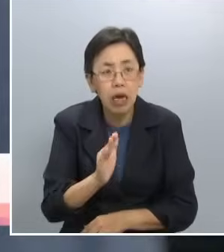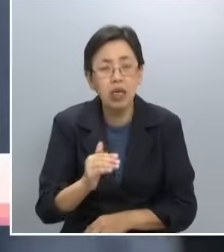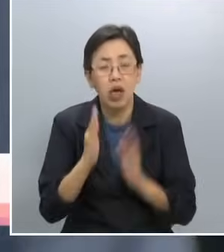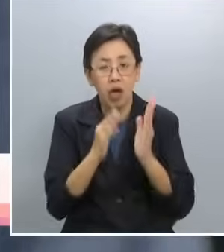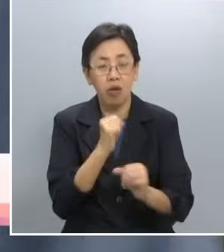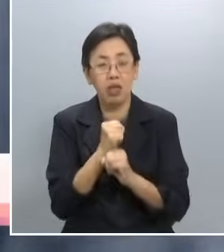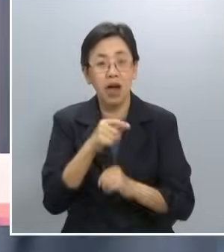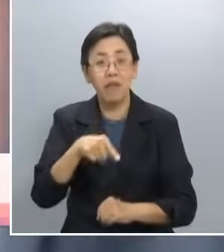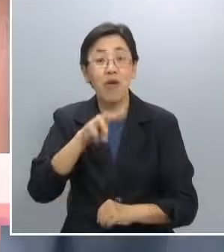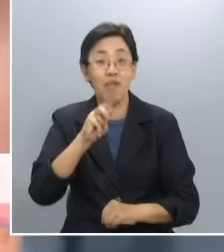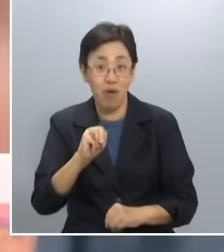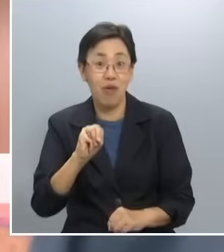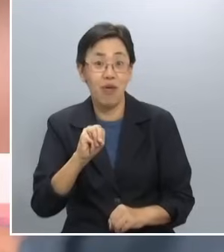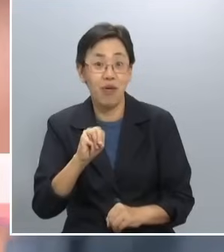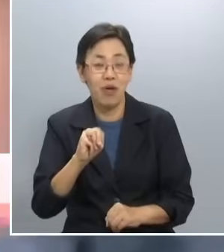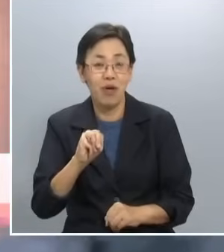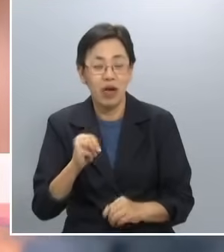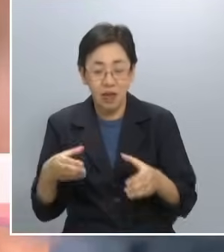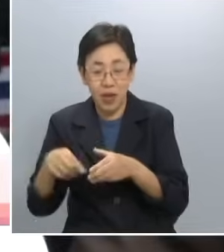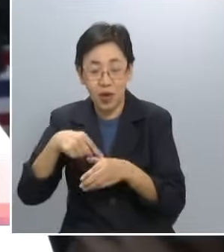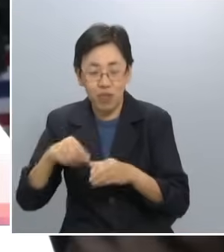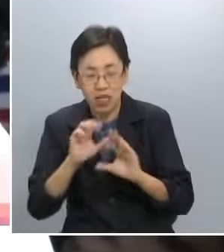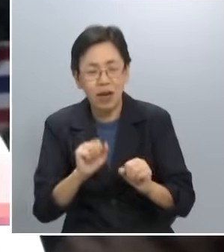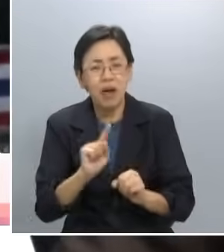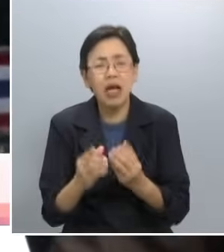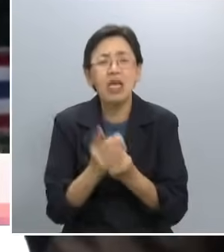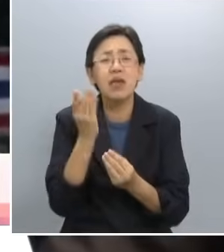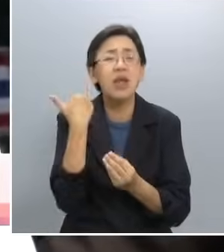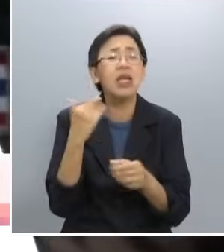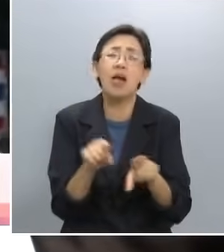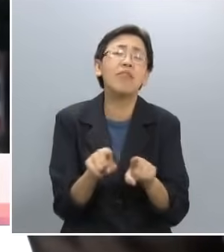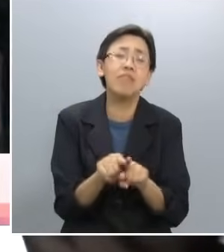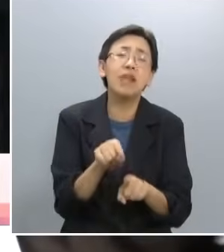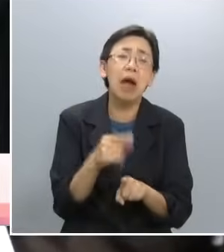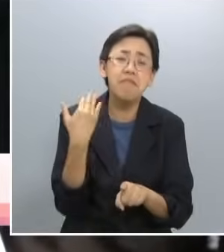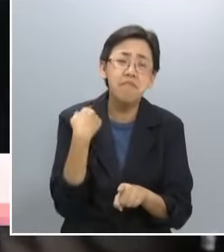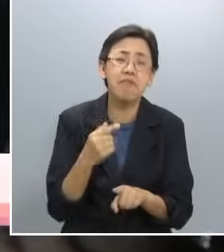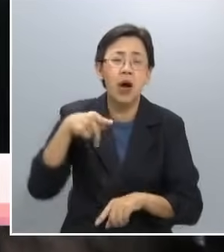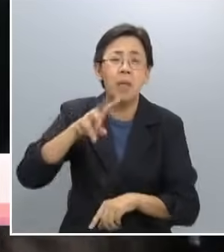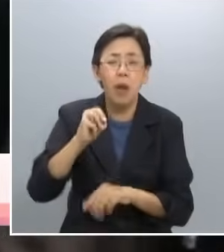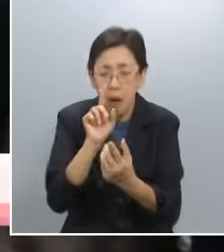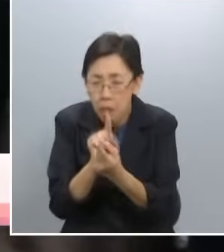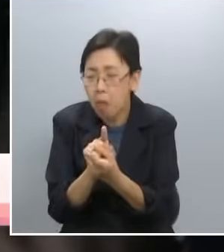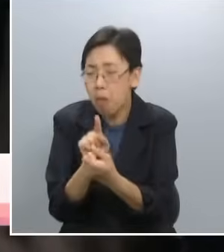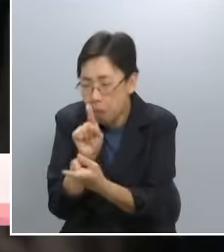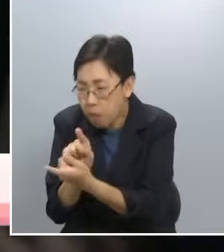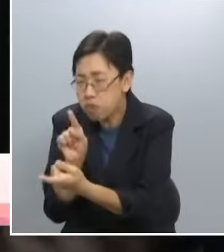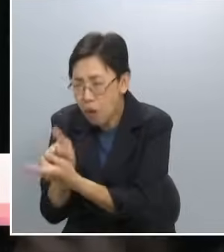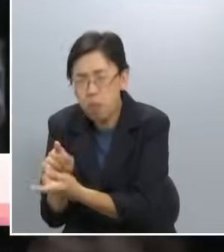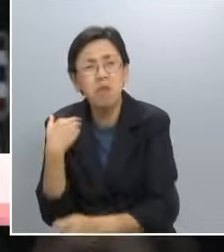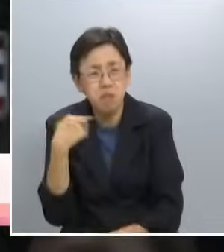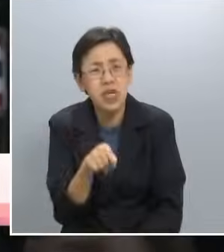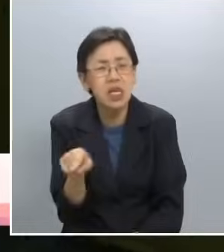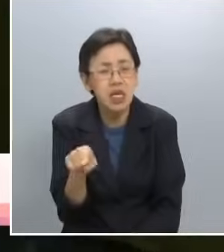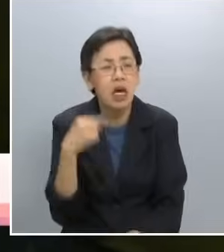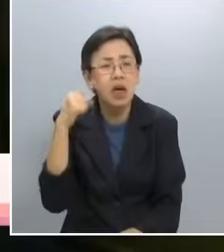มาร่วมกันน่ะค่ะร่วมกันจับกุมเนี่ยบอกว่าอ๋ออาทิตย์ที่แล้วก็แบบนี้อืพอมก็ไปเจอมาแบบนี้เลยค่ะ